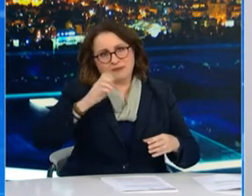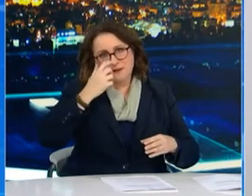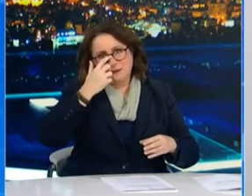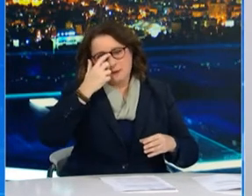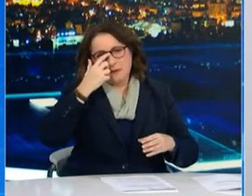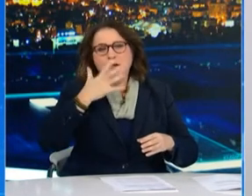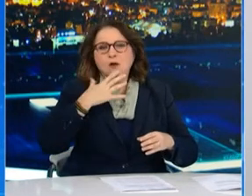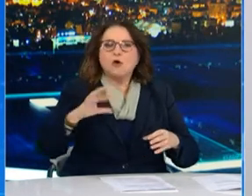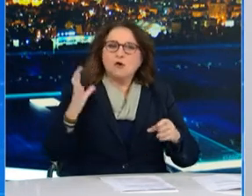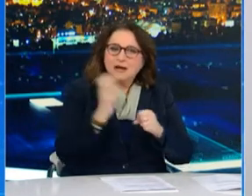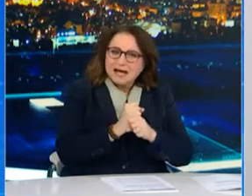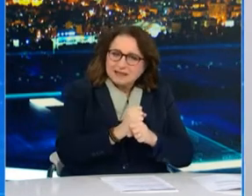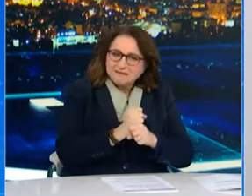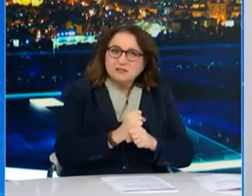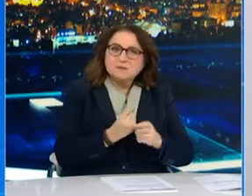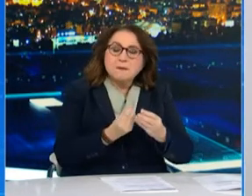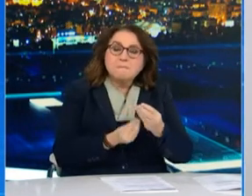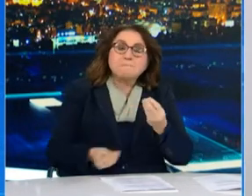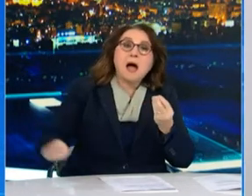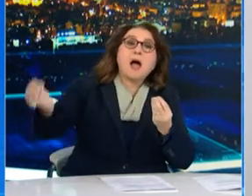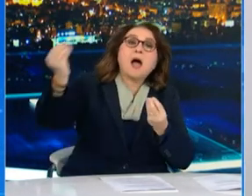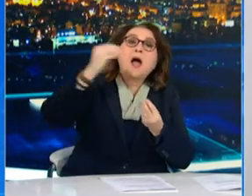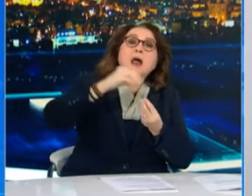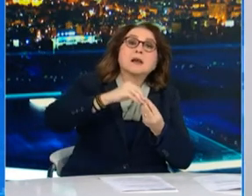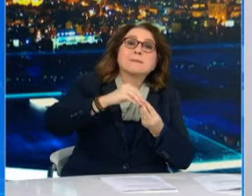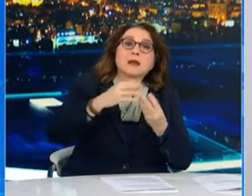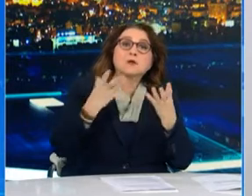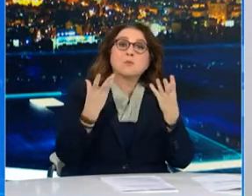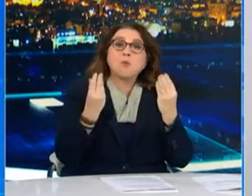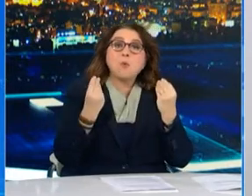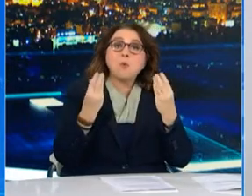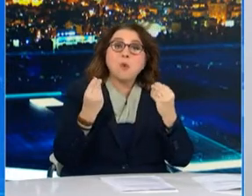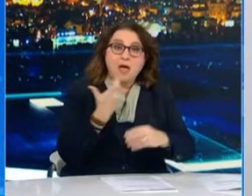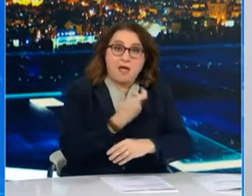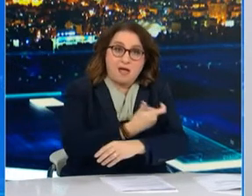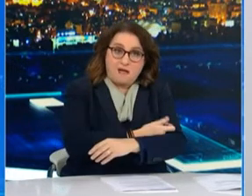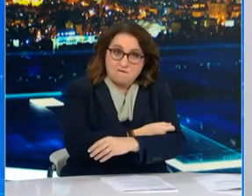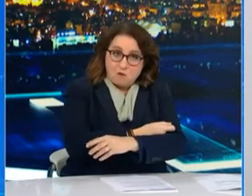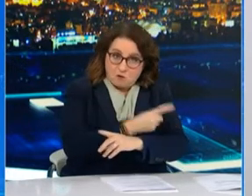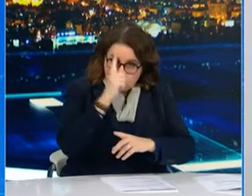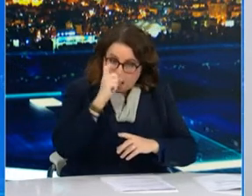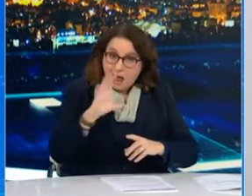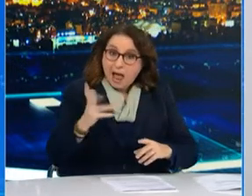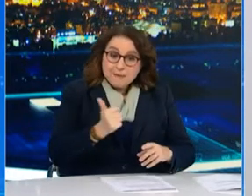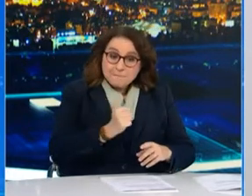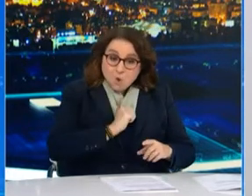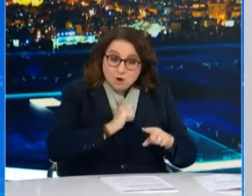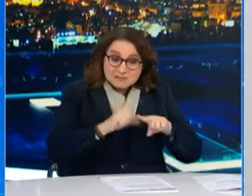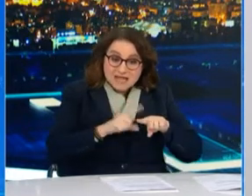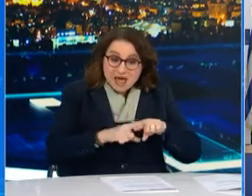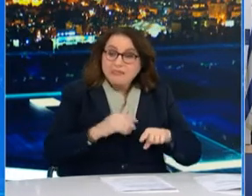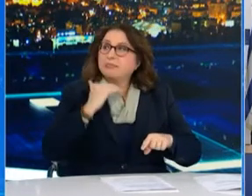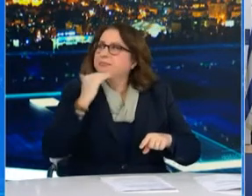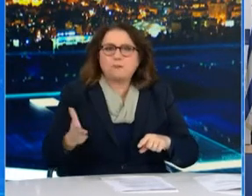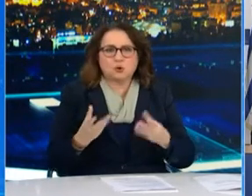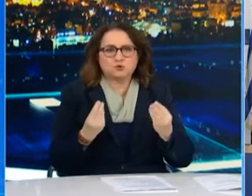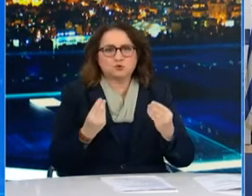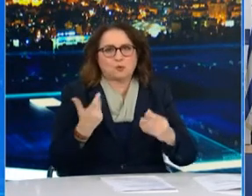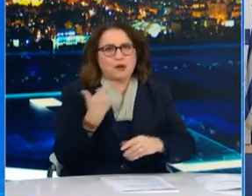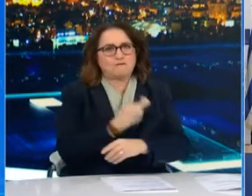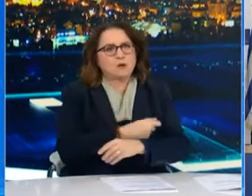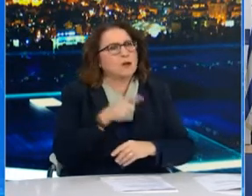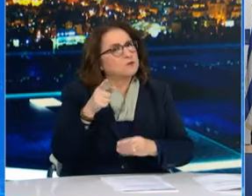εξασφάλισε υπερπολαπλάσια εμβόλια από τον πληθυσμό της. Κάποια έχουν εγκριθεί από πολυεθνικές εταιρείες, κάποια είναι στη σειρά